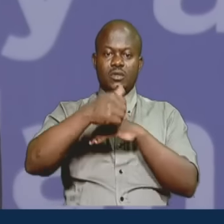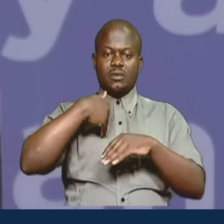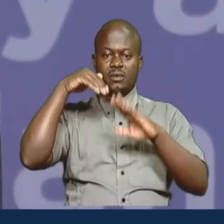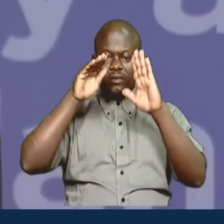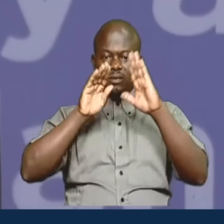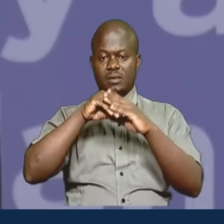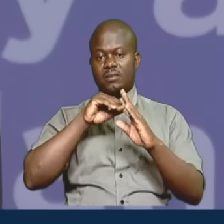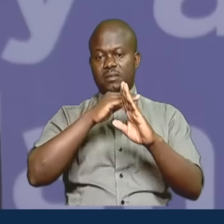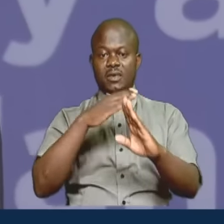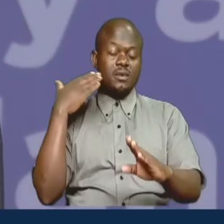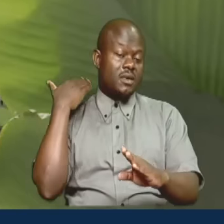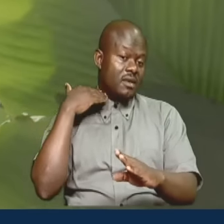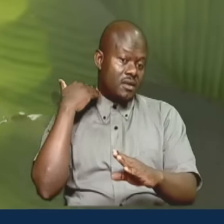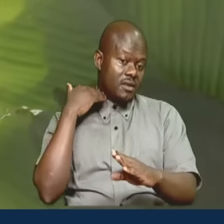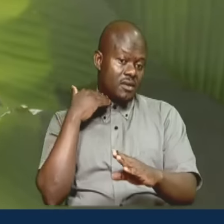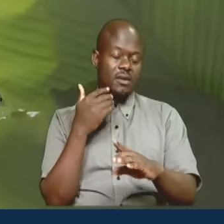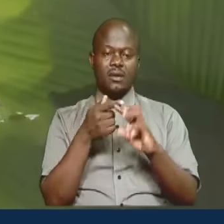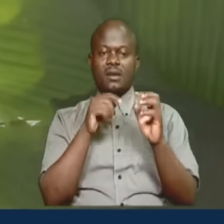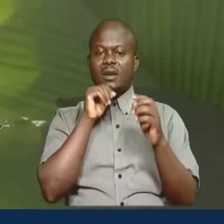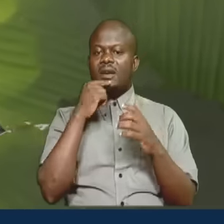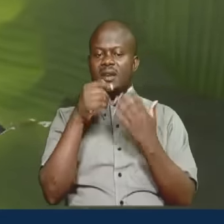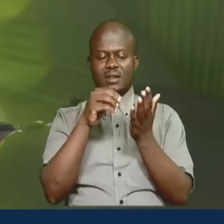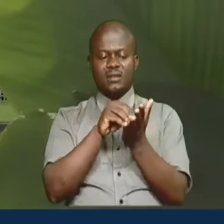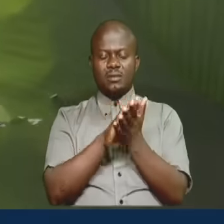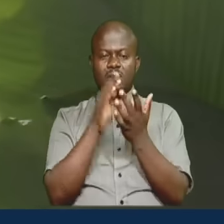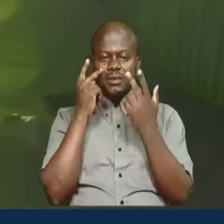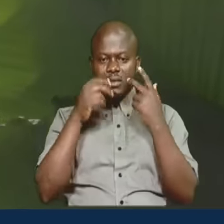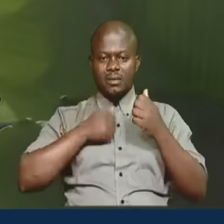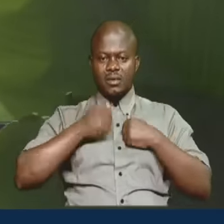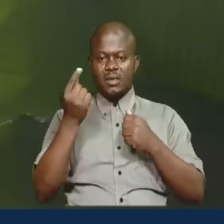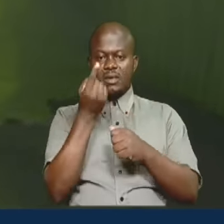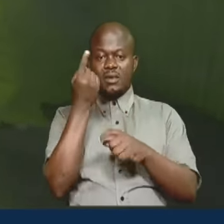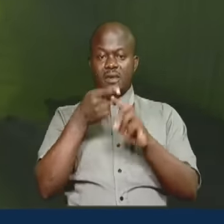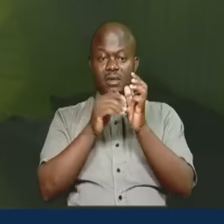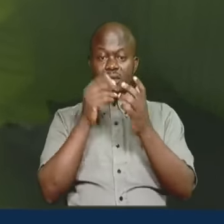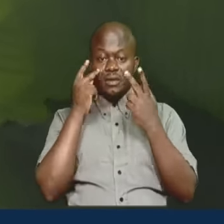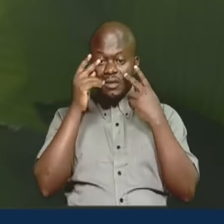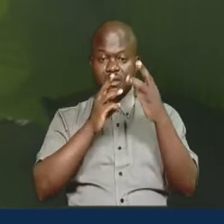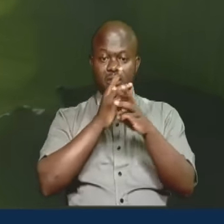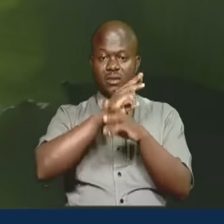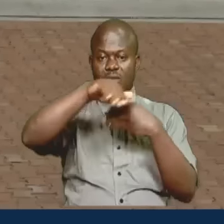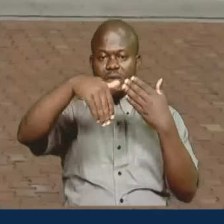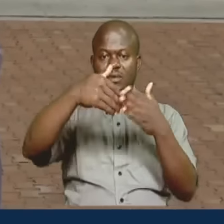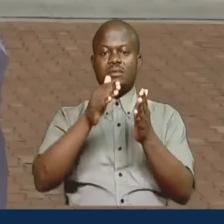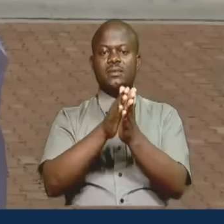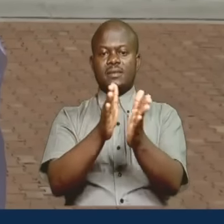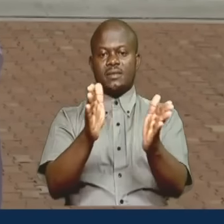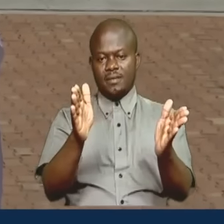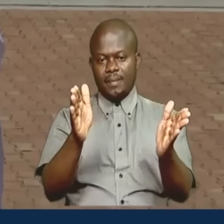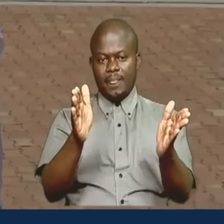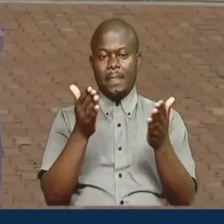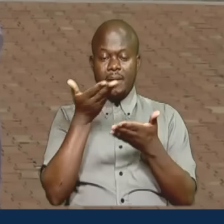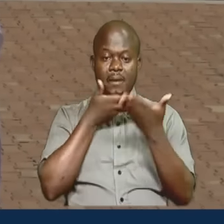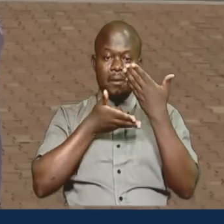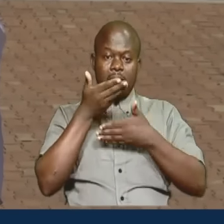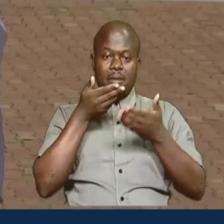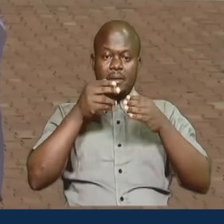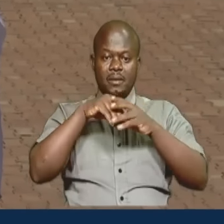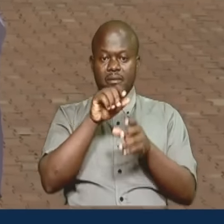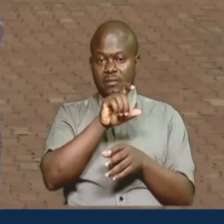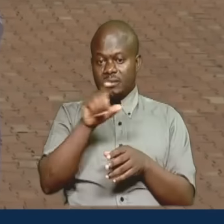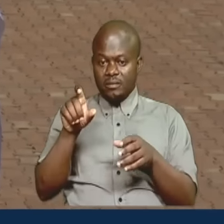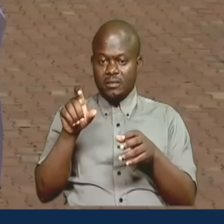mu gukumira Jenoside atari inyandiko zireba u Rwanda gusa, ahubwo zireba isi yose muri rusange. Ibiganiro byabaye muri iki